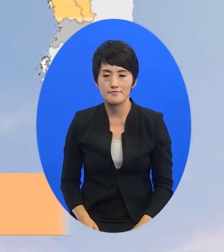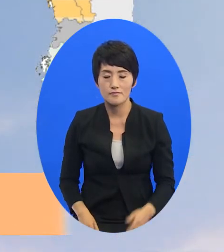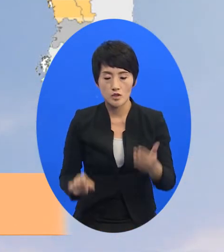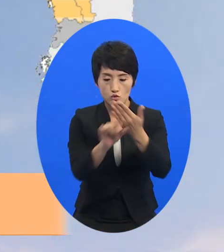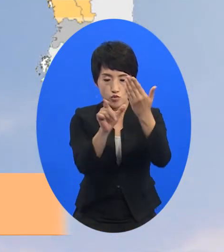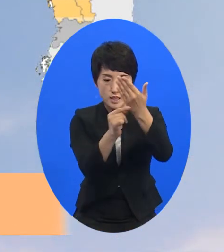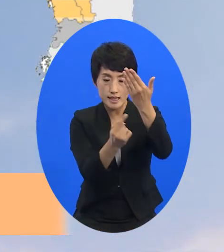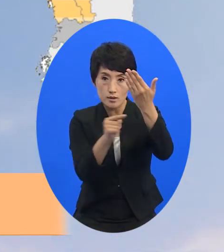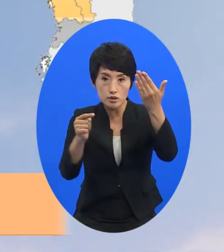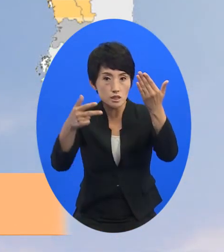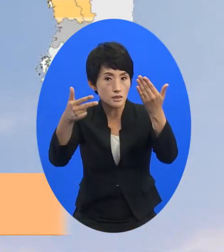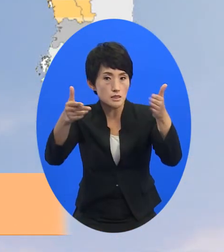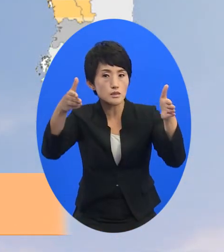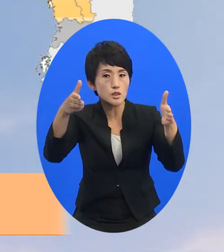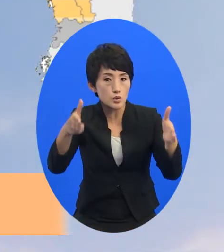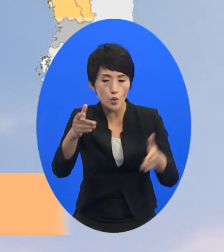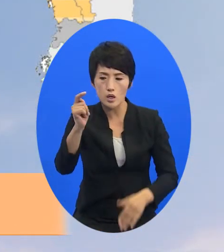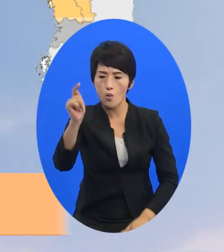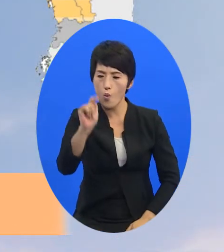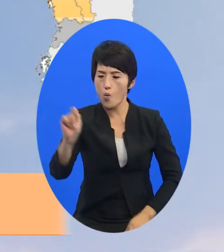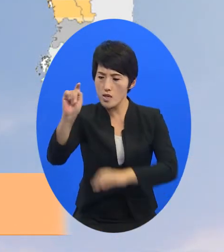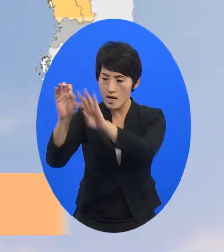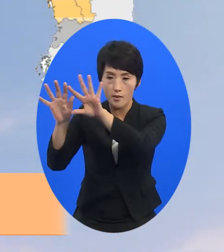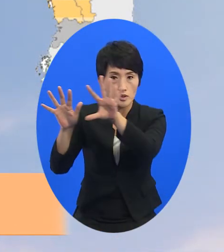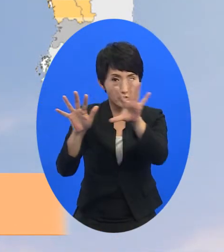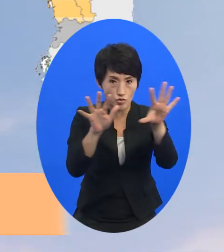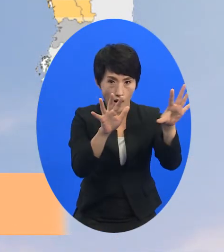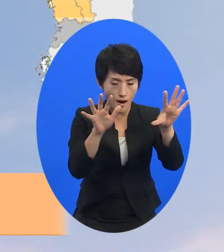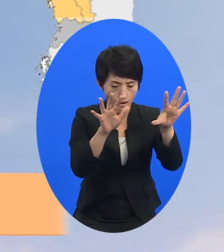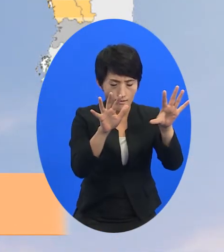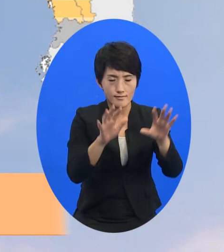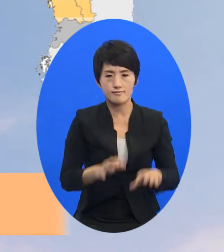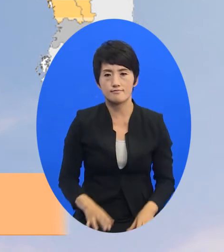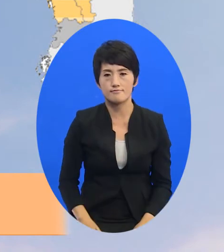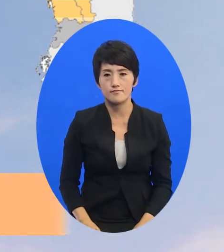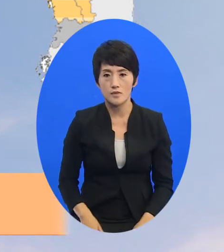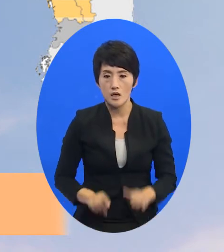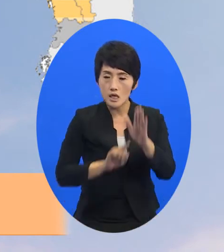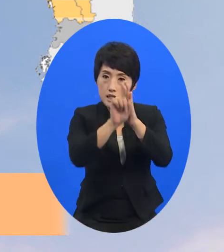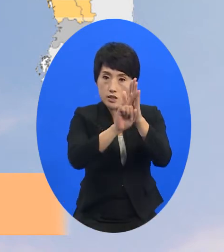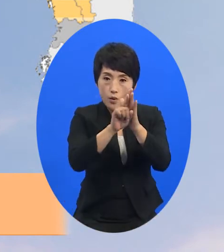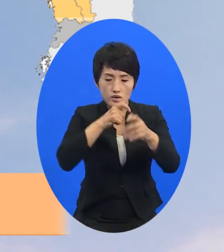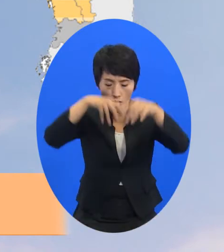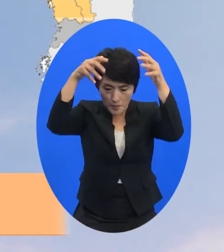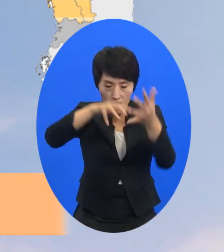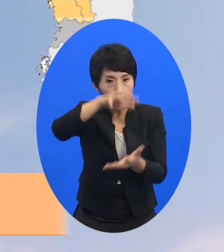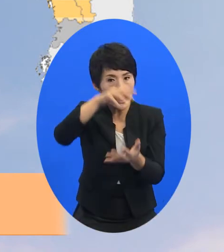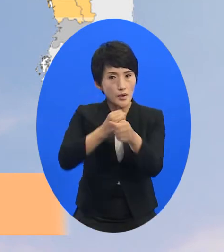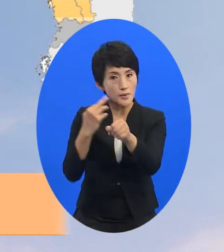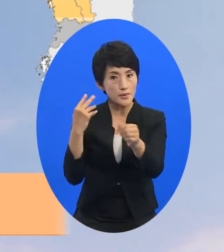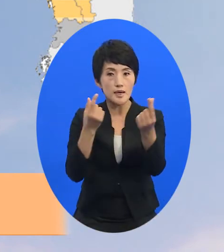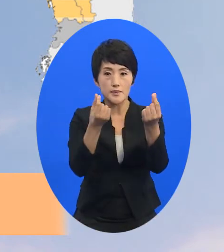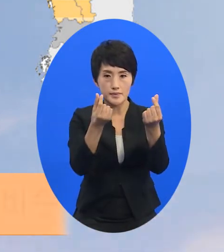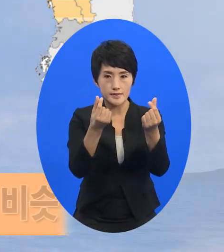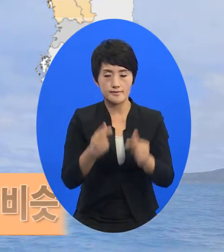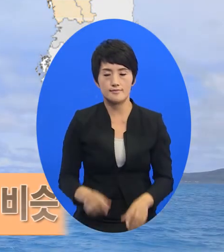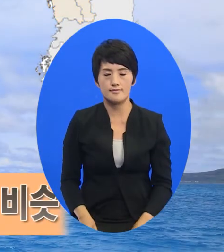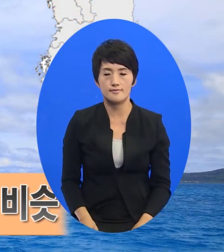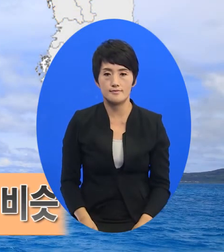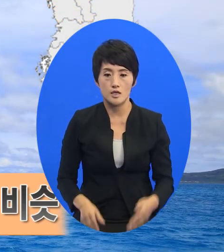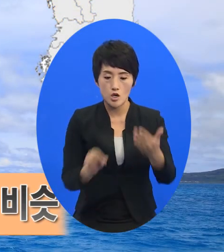이유로 9월 1일부터 7일까지 는 주로 고기압의 영향을 받을 때가 많겠습니다 기온과 강수량은 평년과 비슷하겠습니다